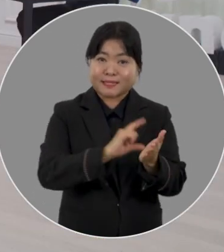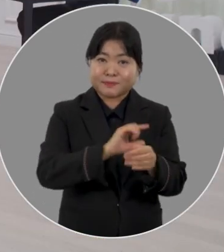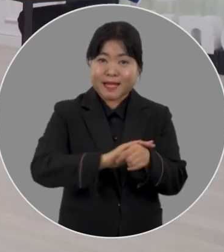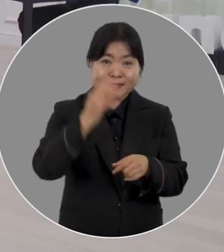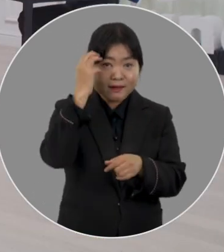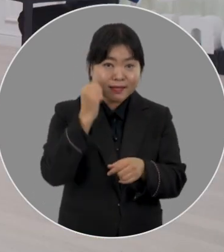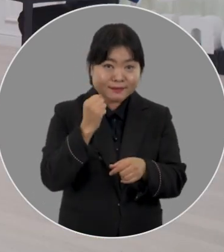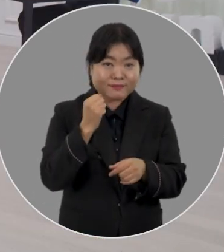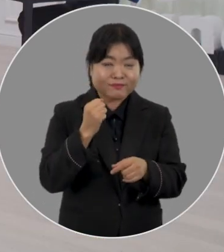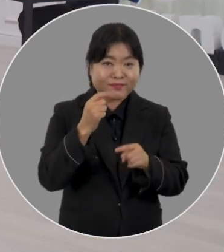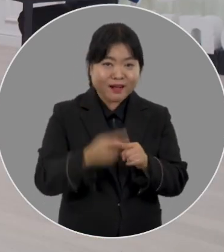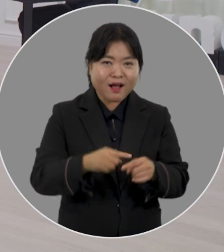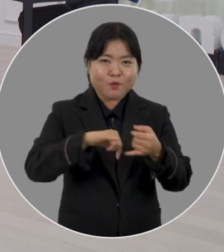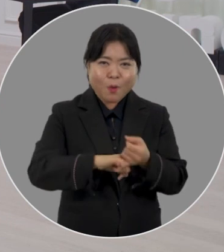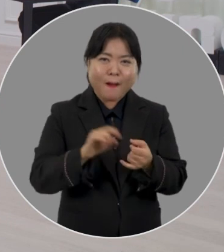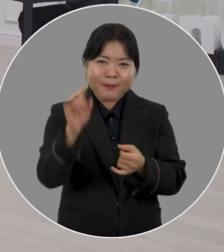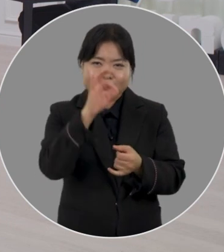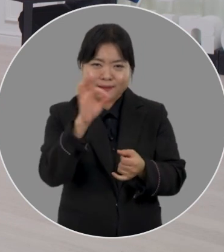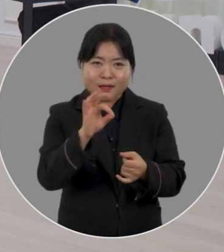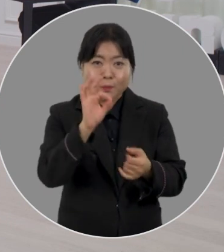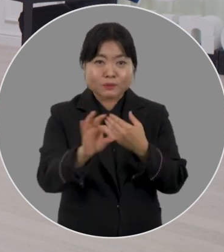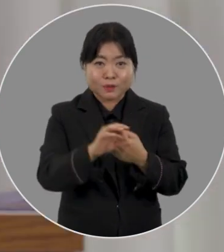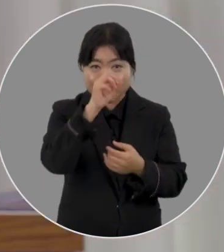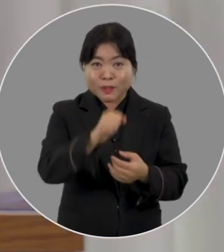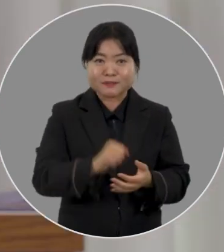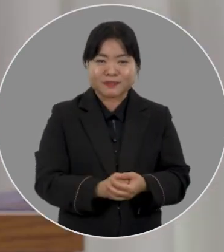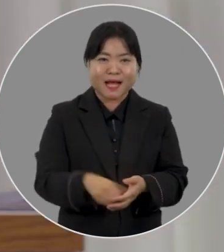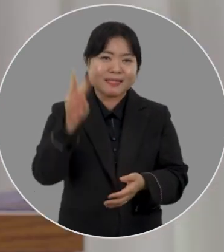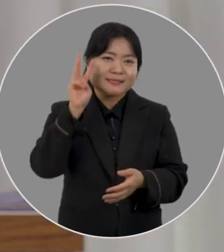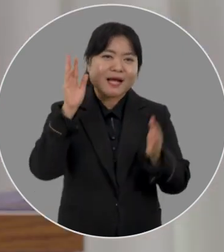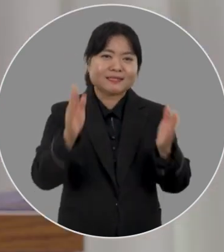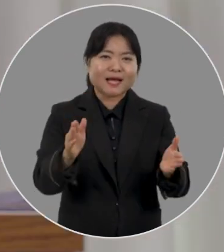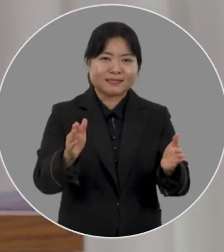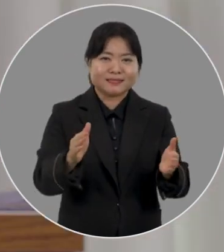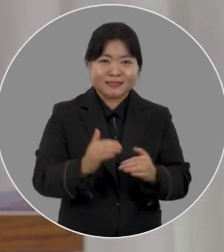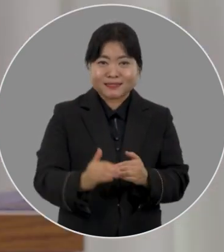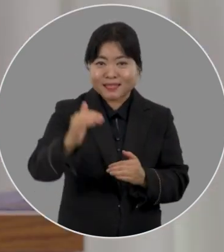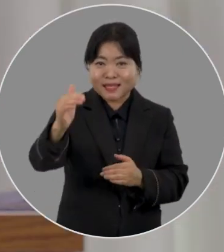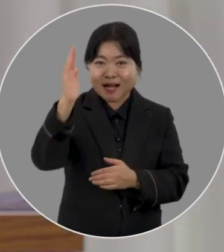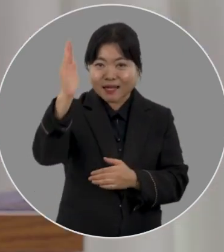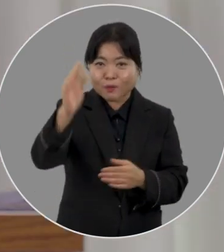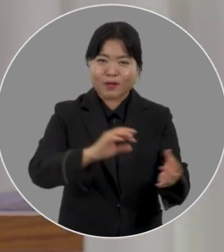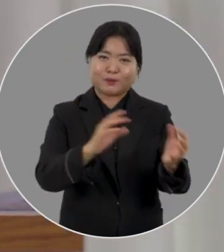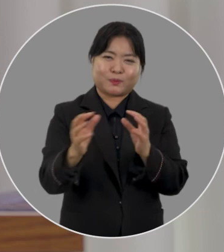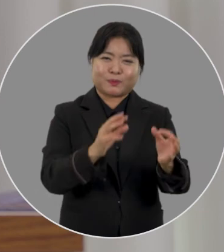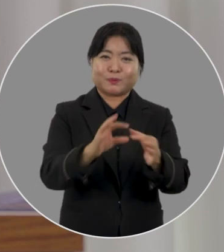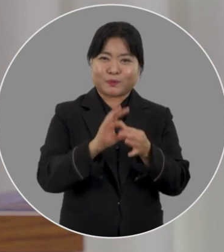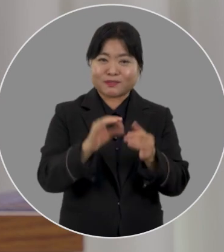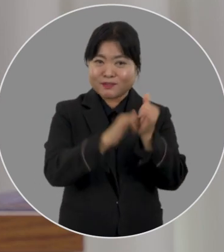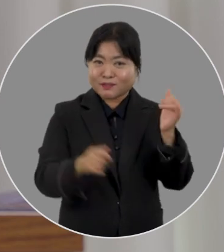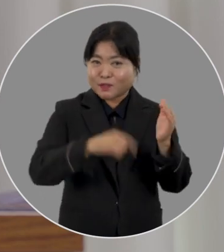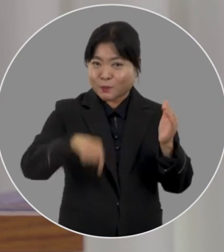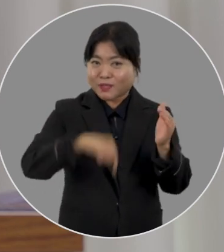잘 기억하셨다가 꼭 한번 찾아보셨으면 좋겠습니다. 자, 사흘간 진행된 강연과 토론을 통해서